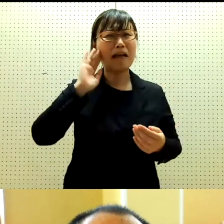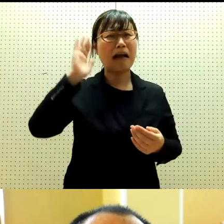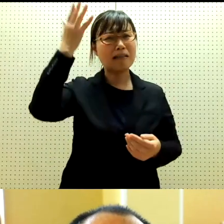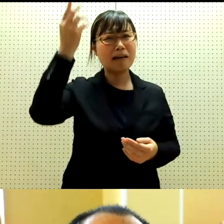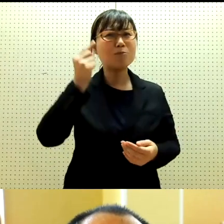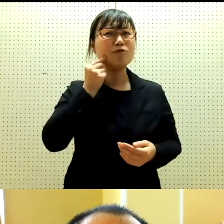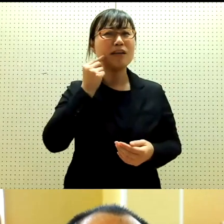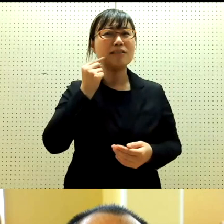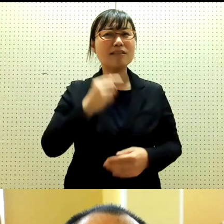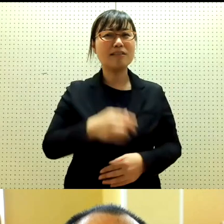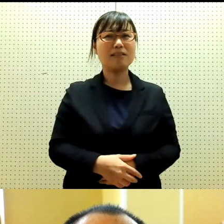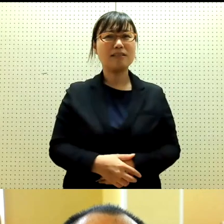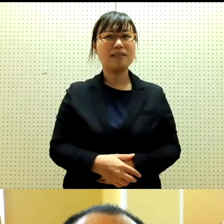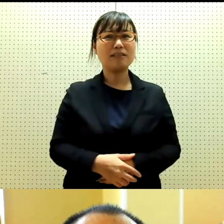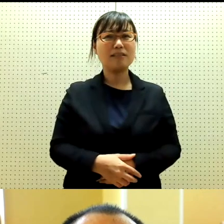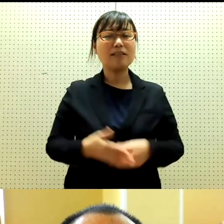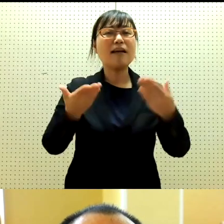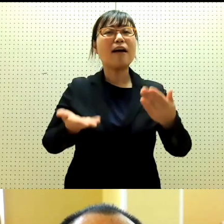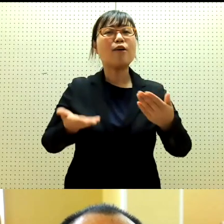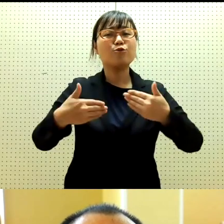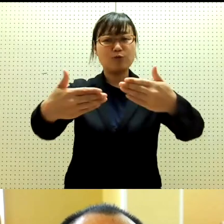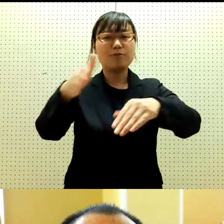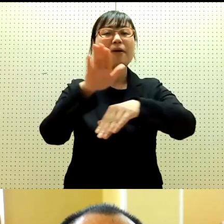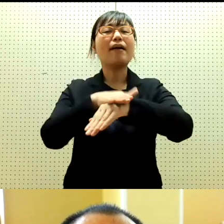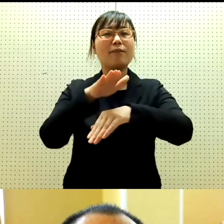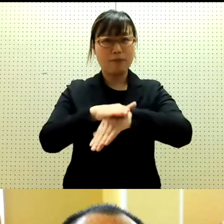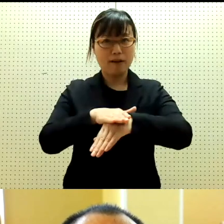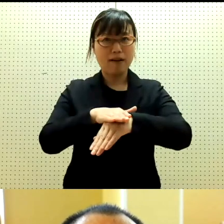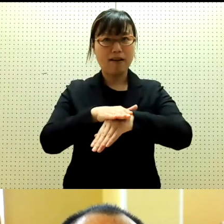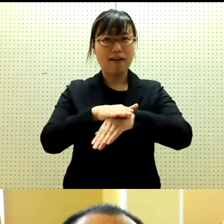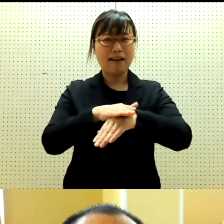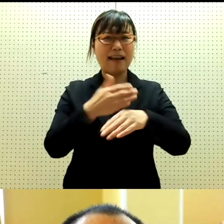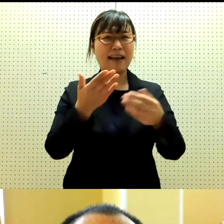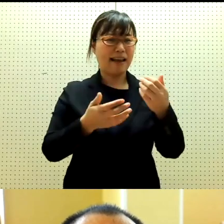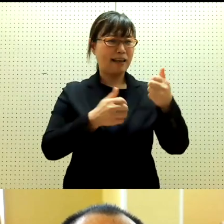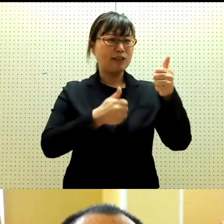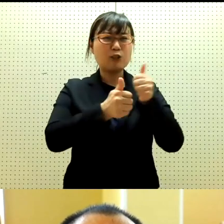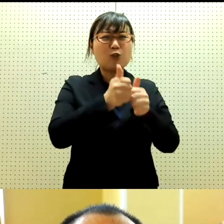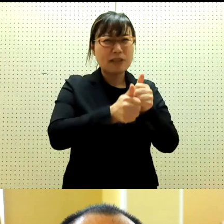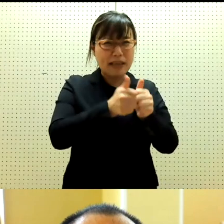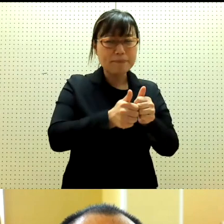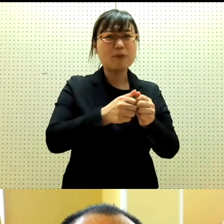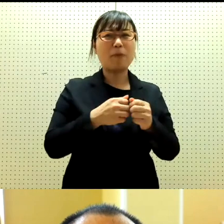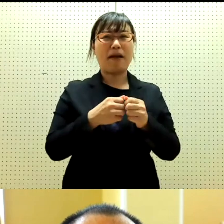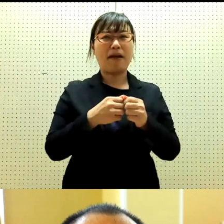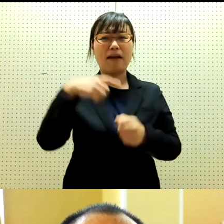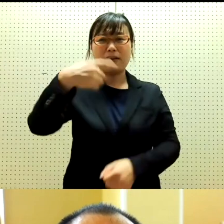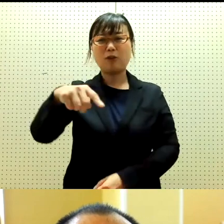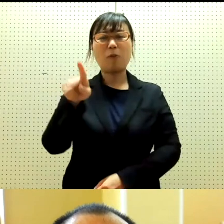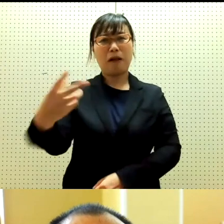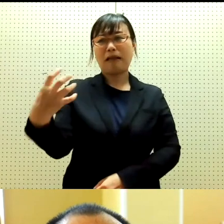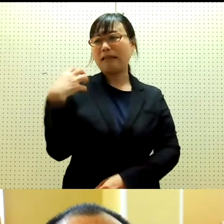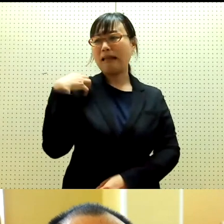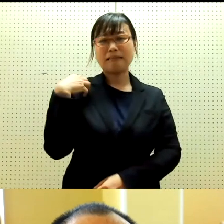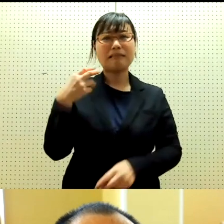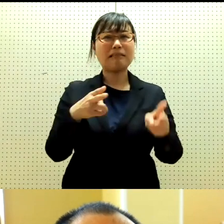。それは学習の進め方だったり、受験だったり、それから教科担任制だったりっていうところがあるのかっていうふうに思